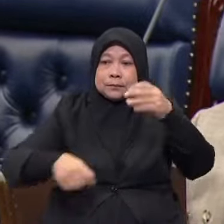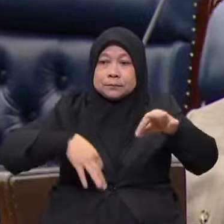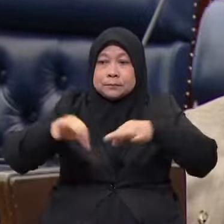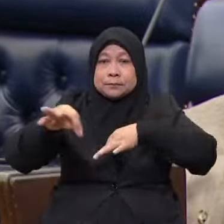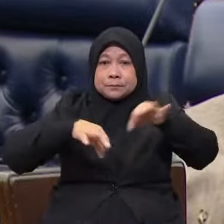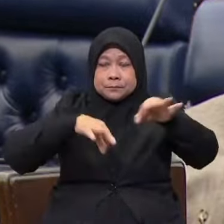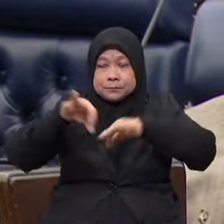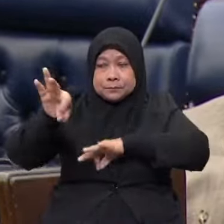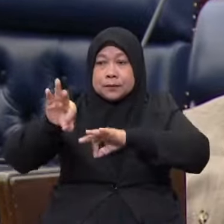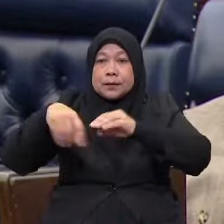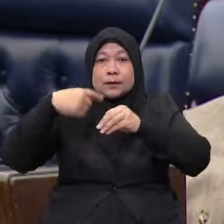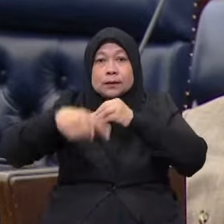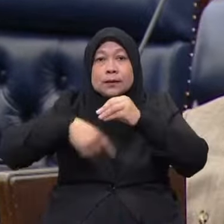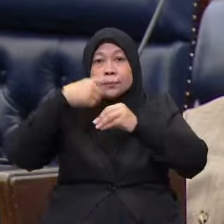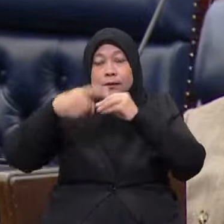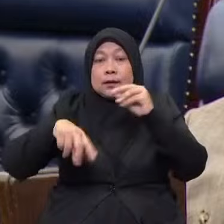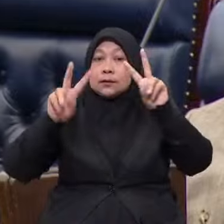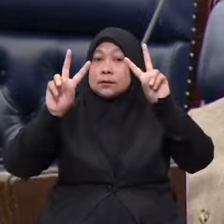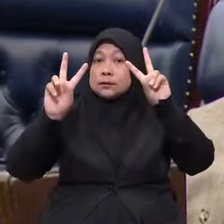penjelasan berkaitan isu